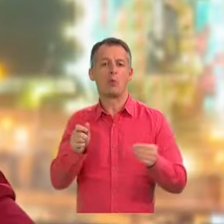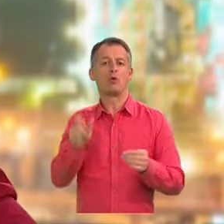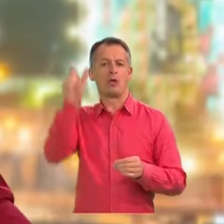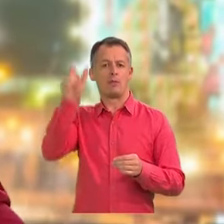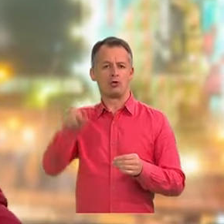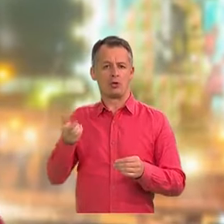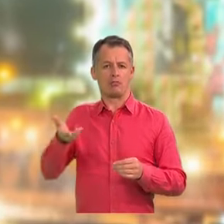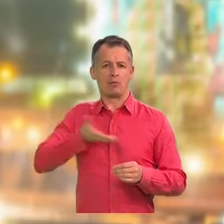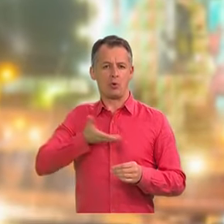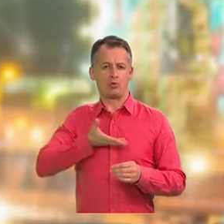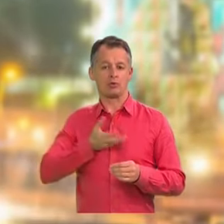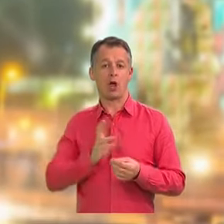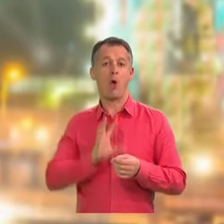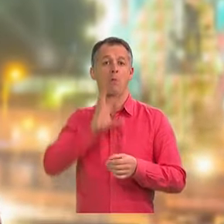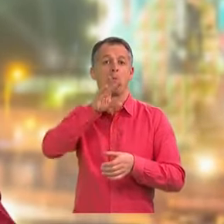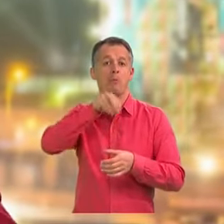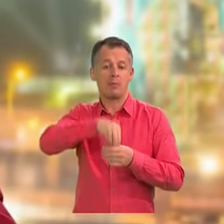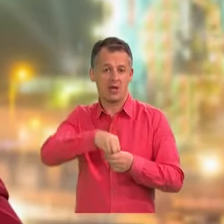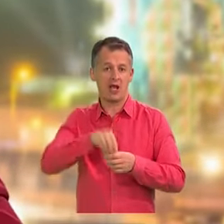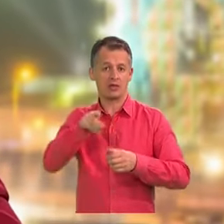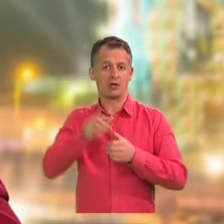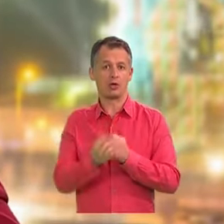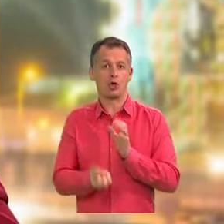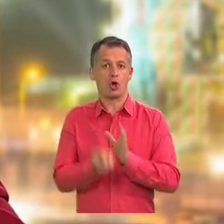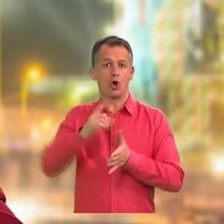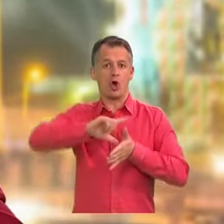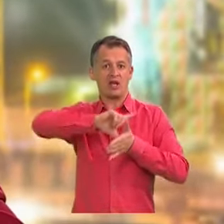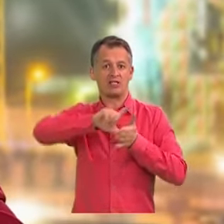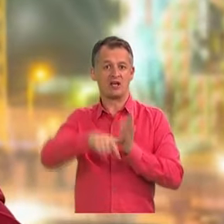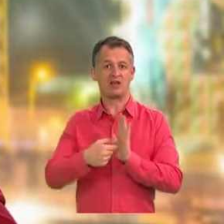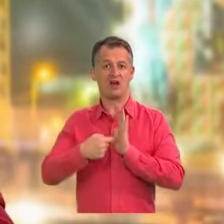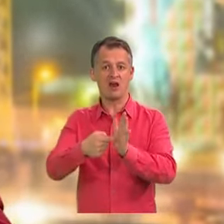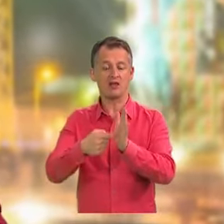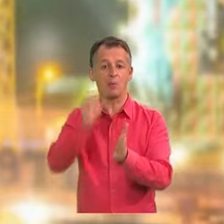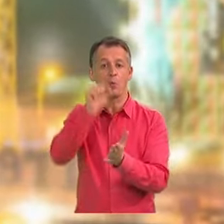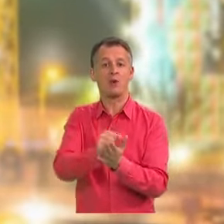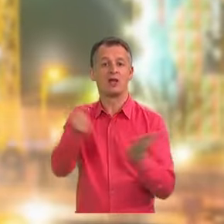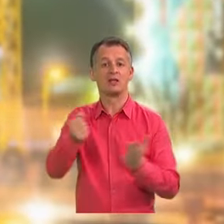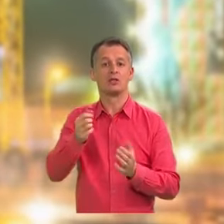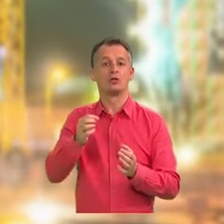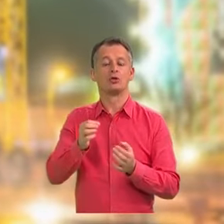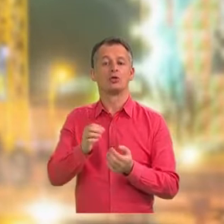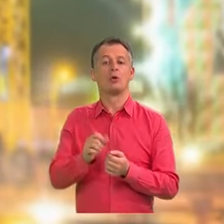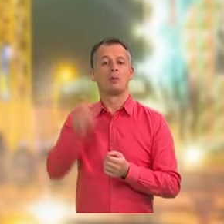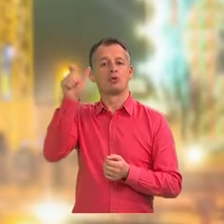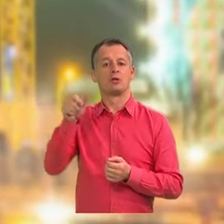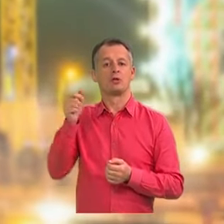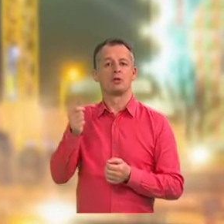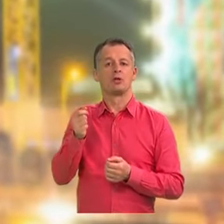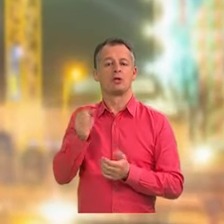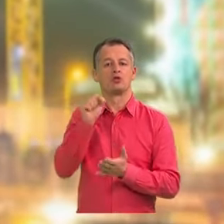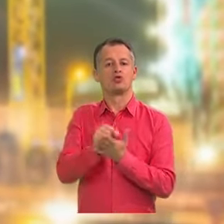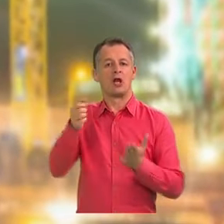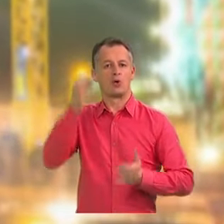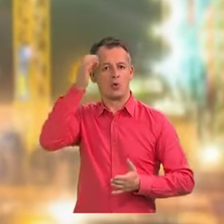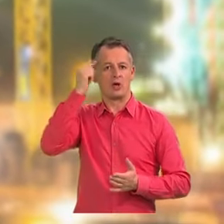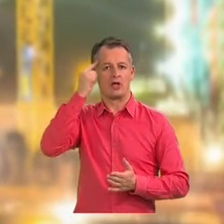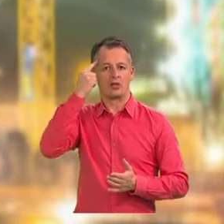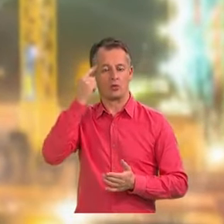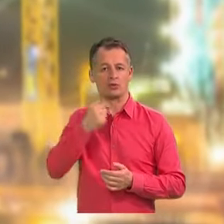fețe bisericești sunt implicate. O nouă înregistrare audio publicată de jurnaliștii de la Gândul sugerează că deputatul ar fi